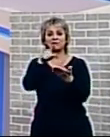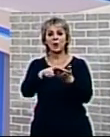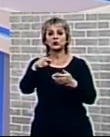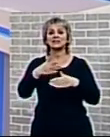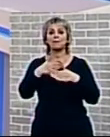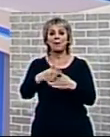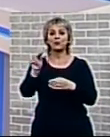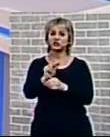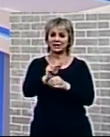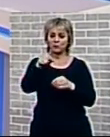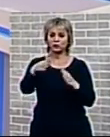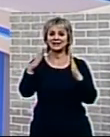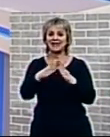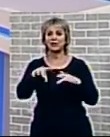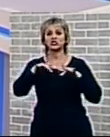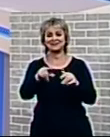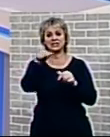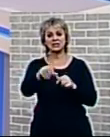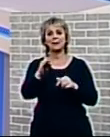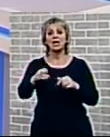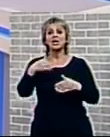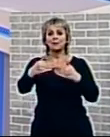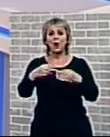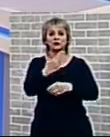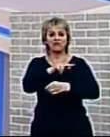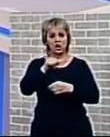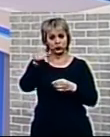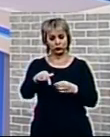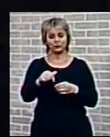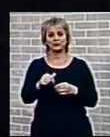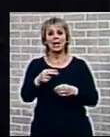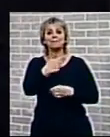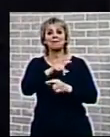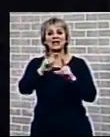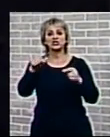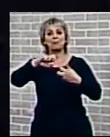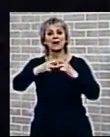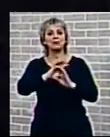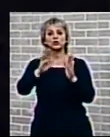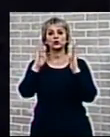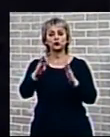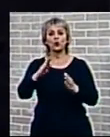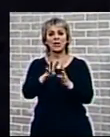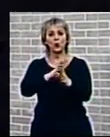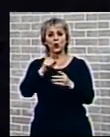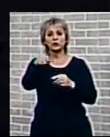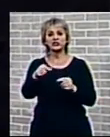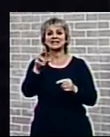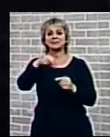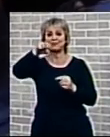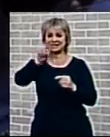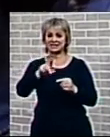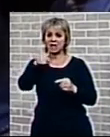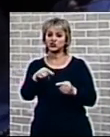– помочь с ремонтом, домашними делами и походом к врачу. Больничная проблема не только очереди к узким